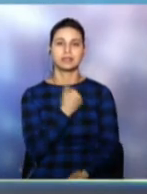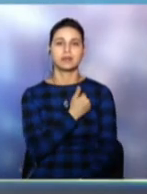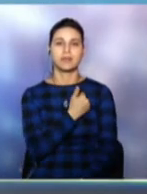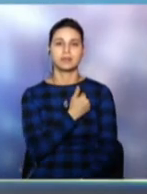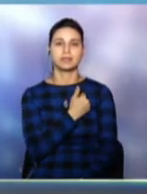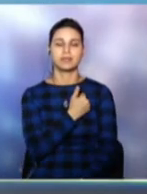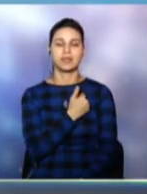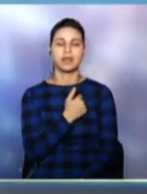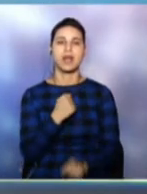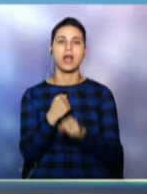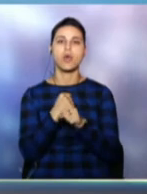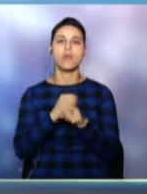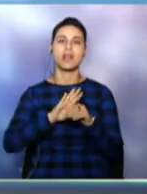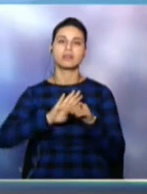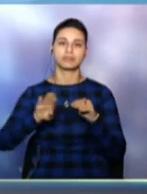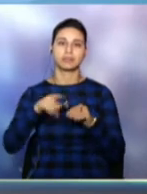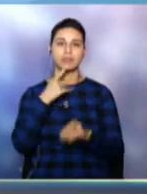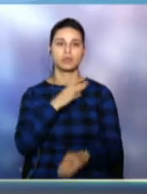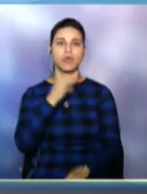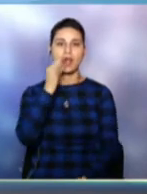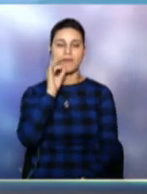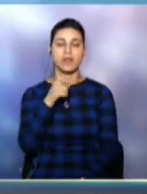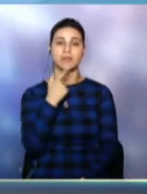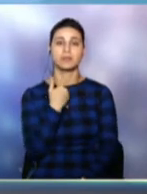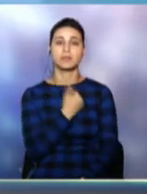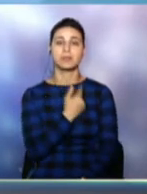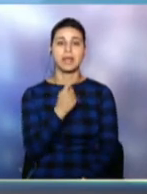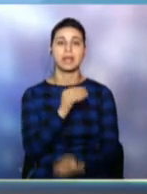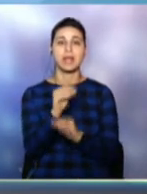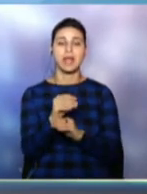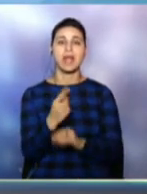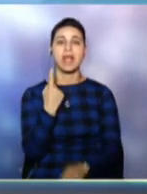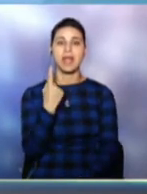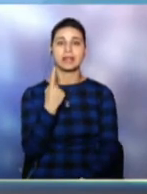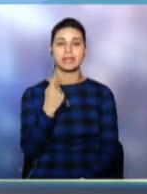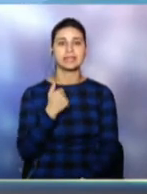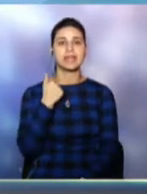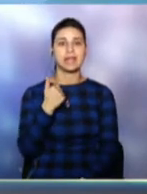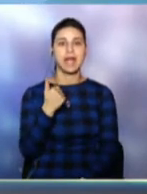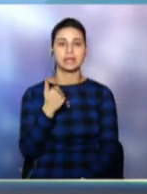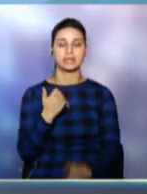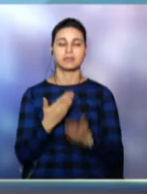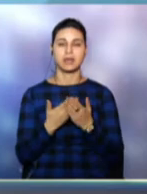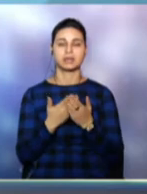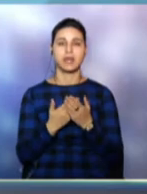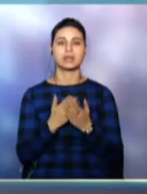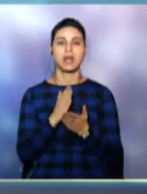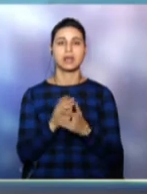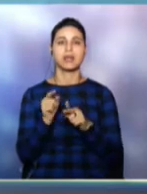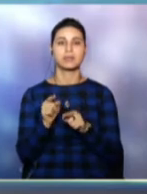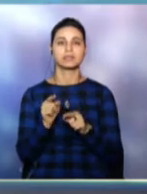რახან უკოფეინო ან კოფეინგამოცლილ ყავაზე ელაპარაკი. ყავის ერთ-ერთი დადებითი თქვათ მოქმედება